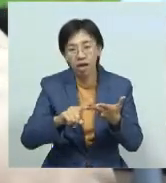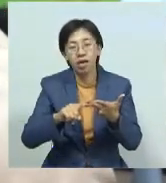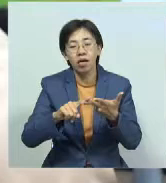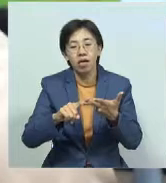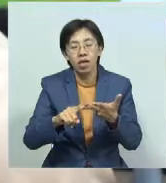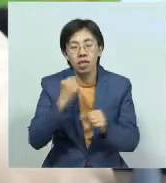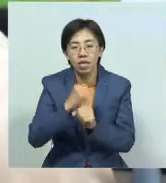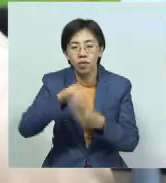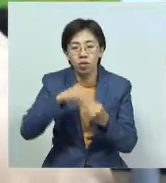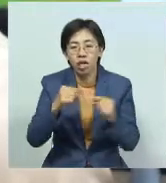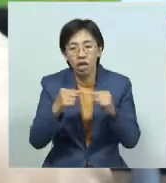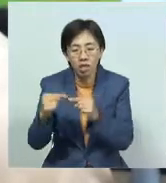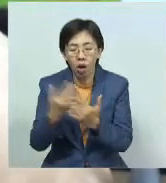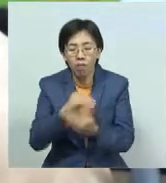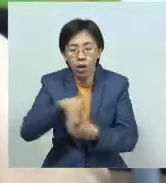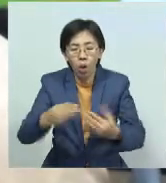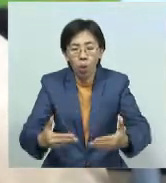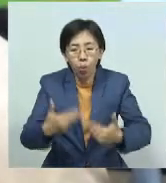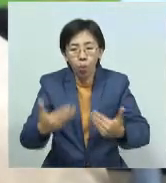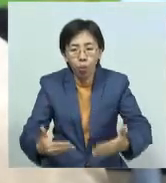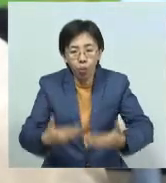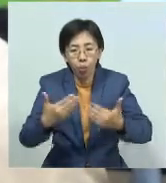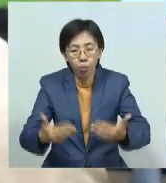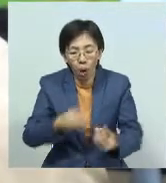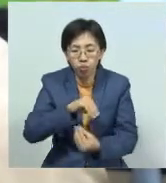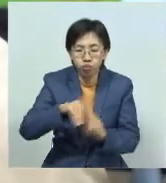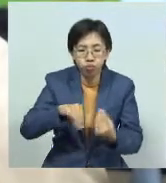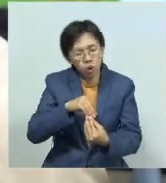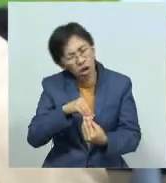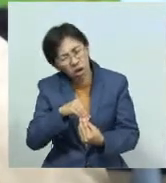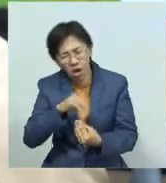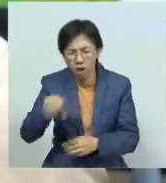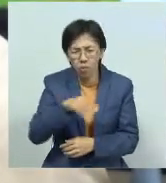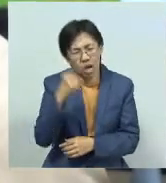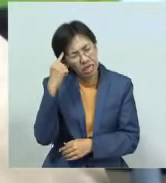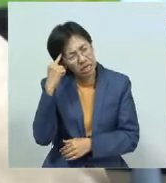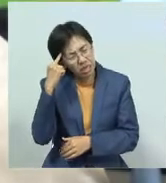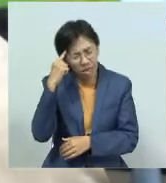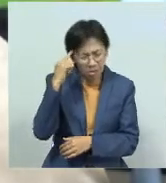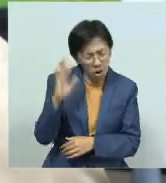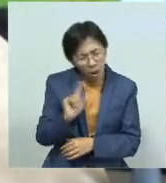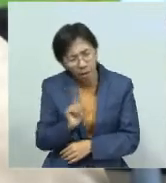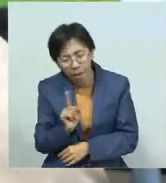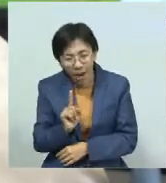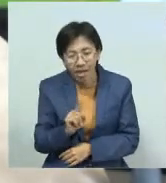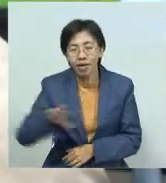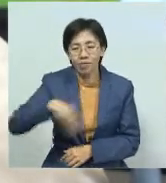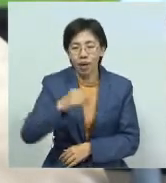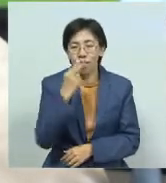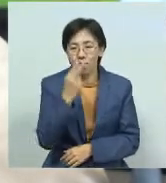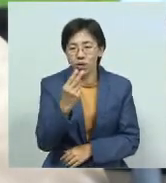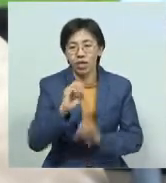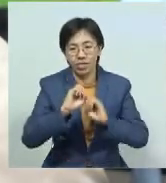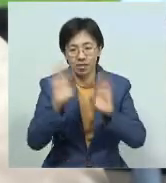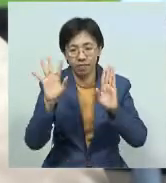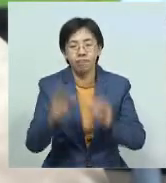อยอดธุรกิจสร้างรายได้เป็นกอบเป็นกำพูดแบบนี้แล้วคุณผู้ชมอาจยังไม่เห็นภาพเดี๋ยวเราพาคุณผู้ชมไปดูให้เห็น